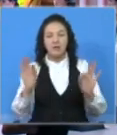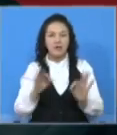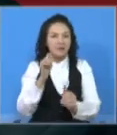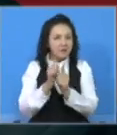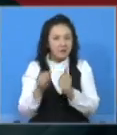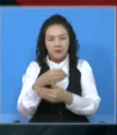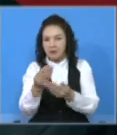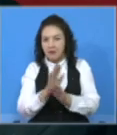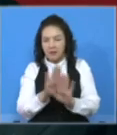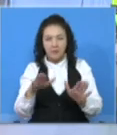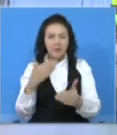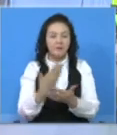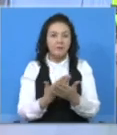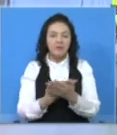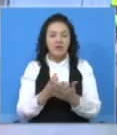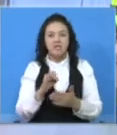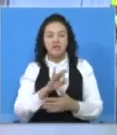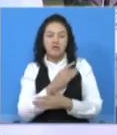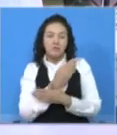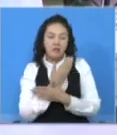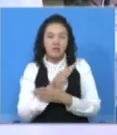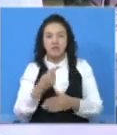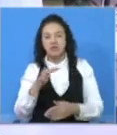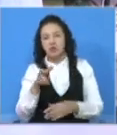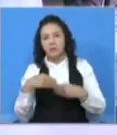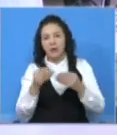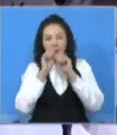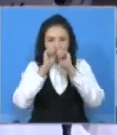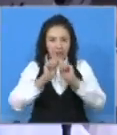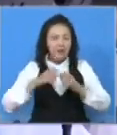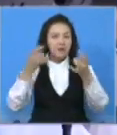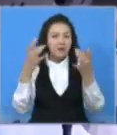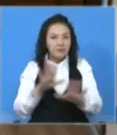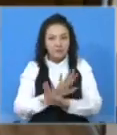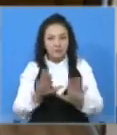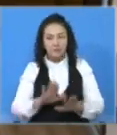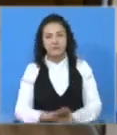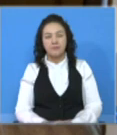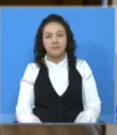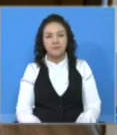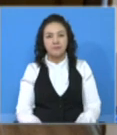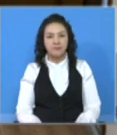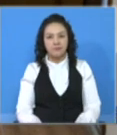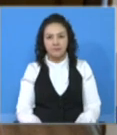каждому исполнителю. К примеру, произведение «Немерем» Сисену Айджанову он подарил не просто так.